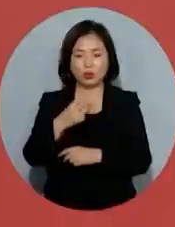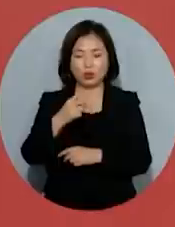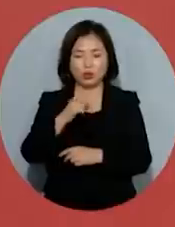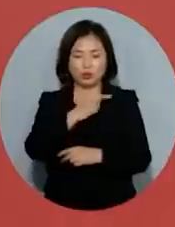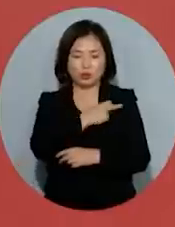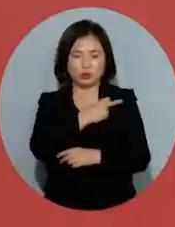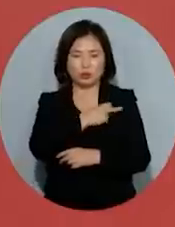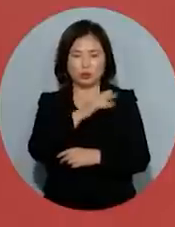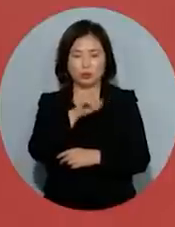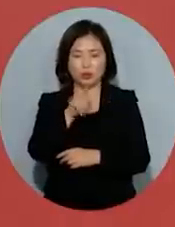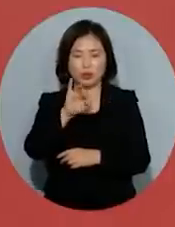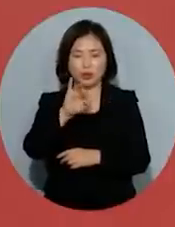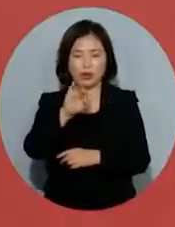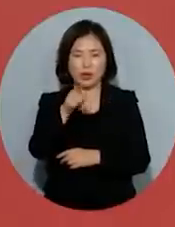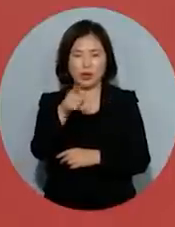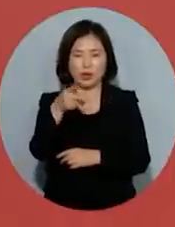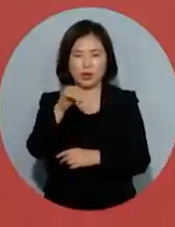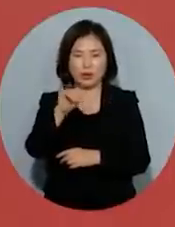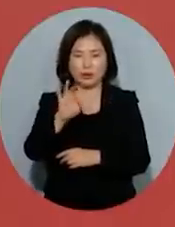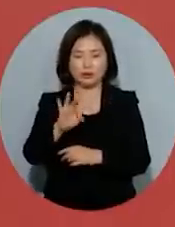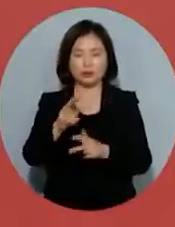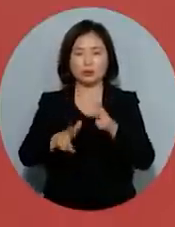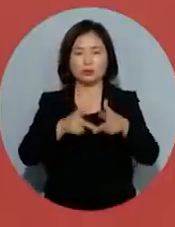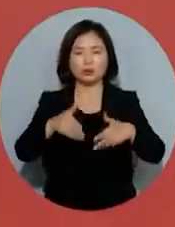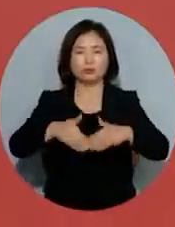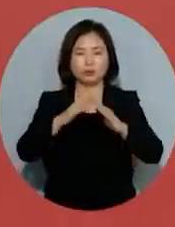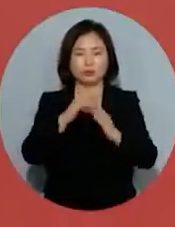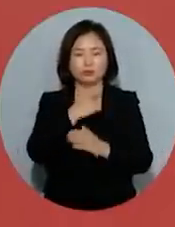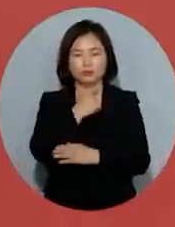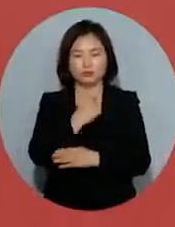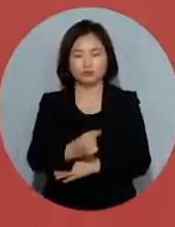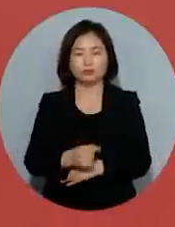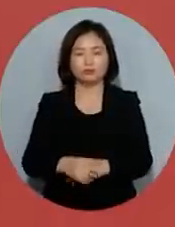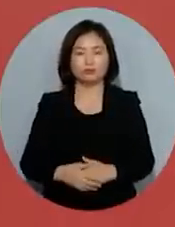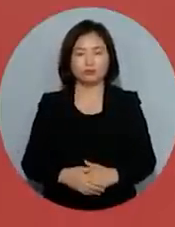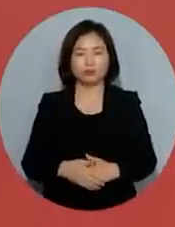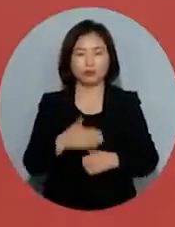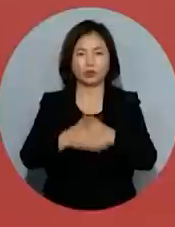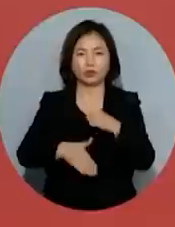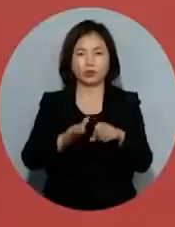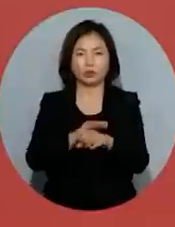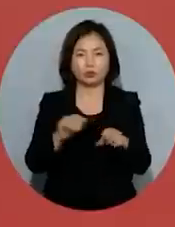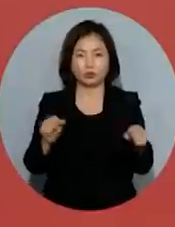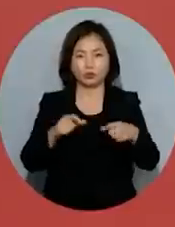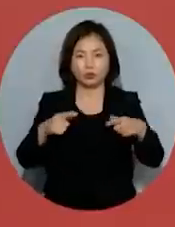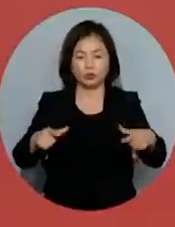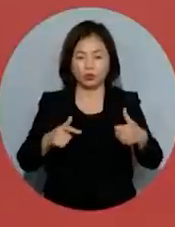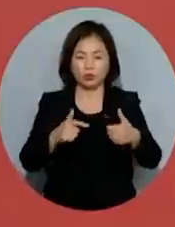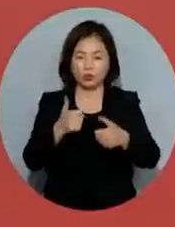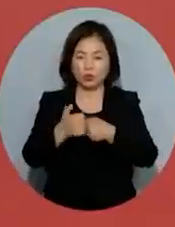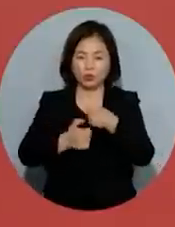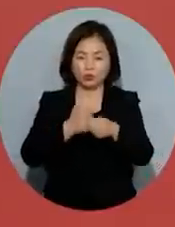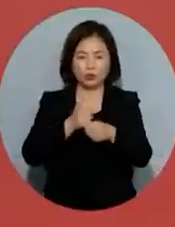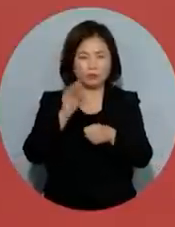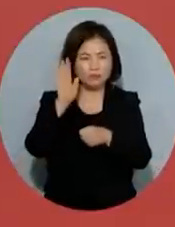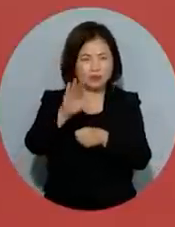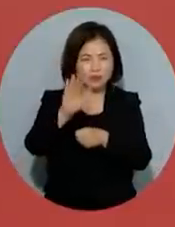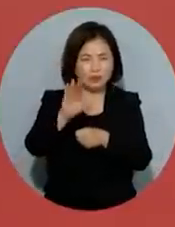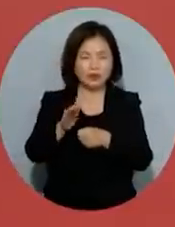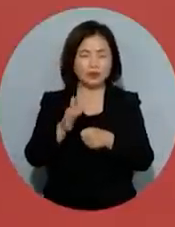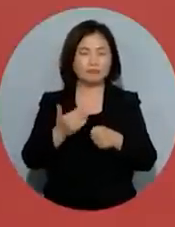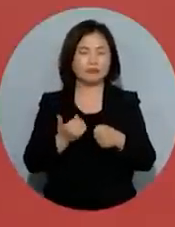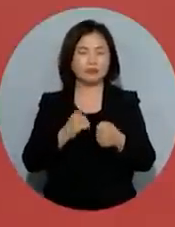영주는 별인공단을 조성을 꼭 하도록 하겠습니다. 대구 경북의 50년 미래를